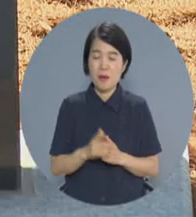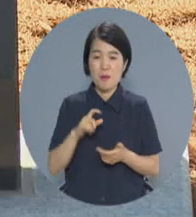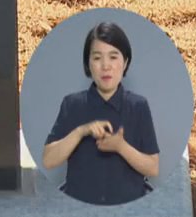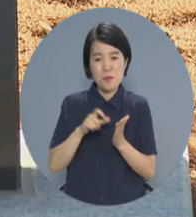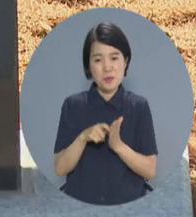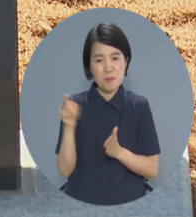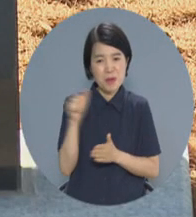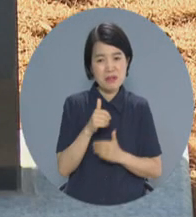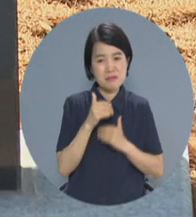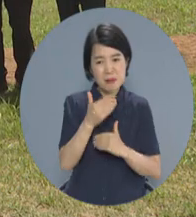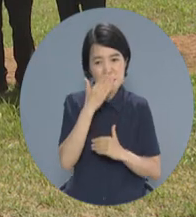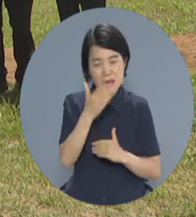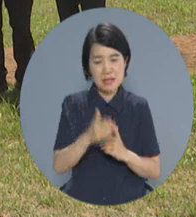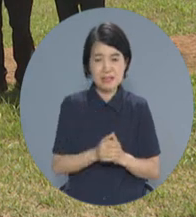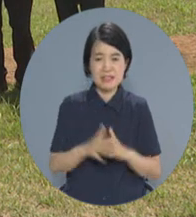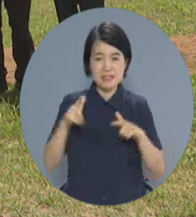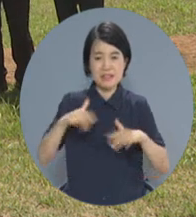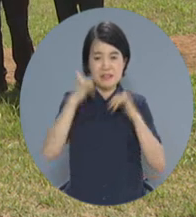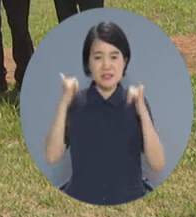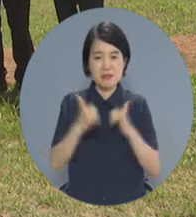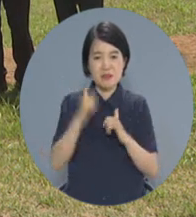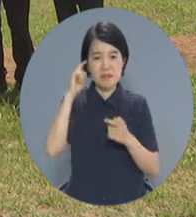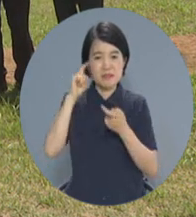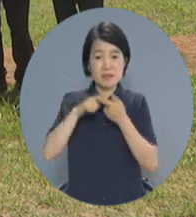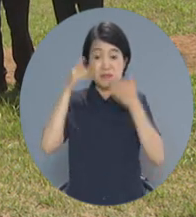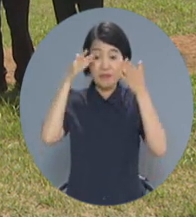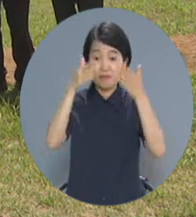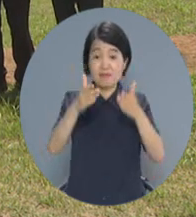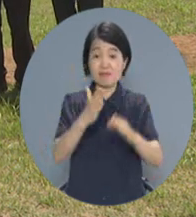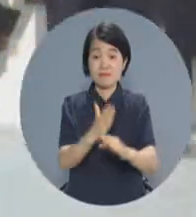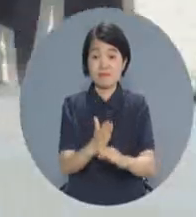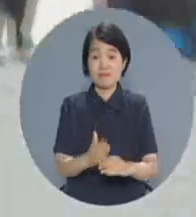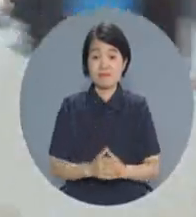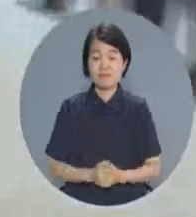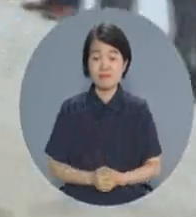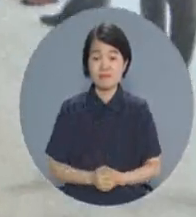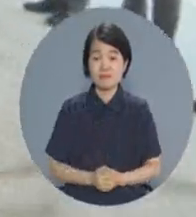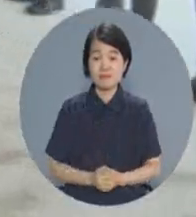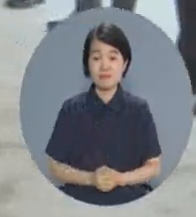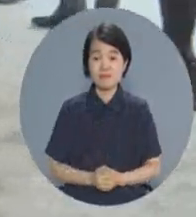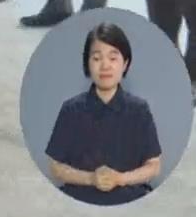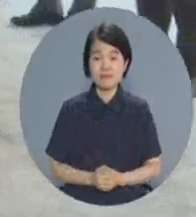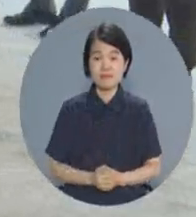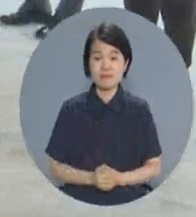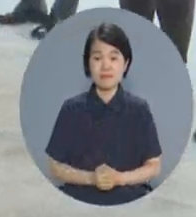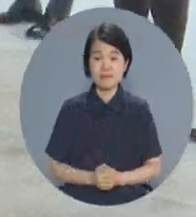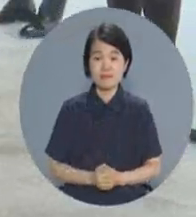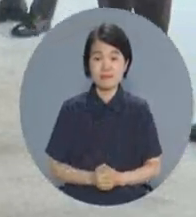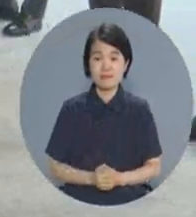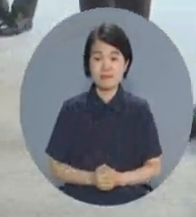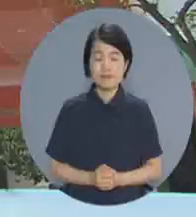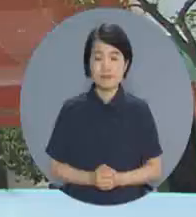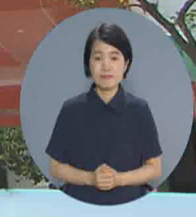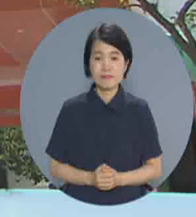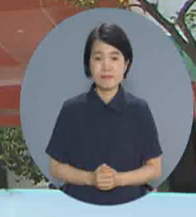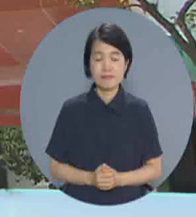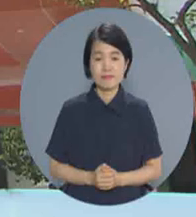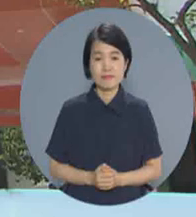있게 추진될 수 있을지 지역사회 이목이 집중되고 있습니다. MBC 뉴스 김주입니다.